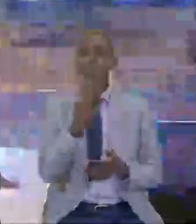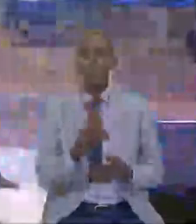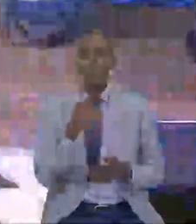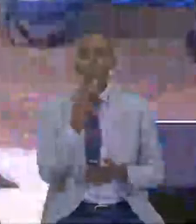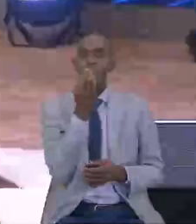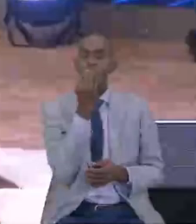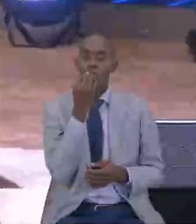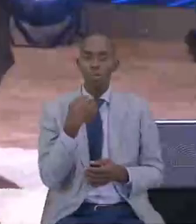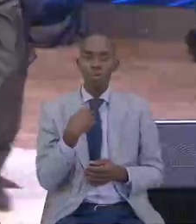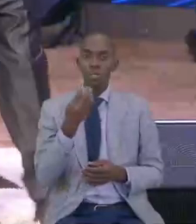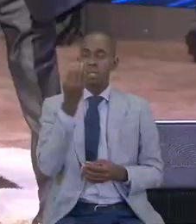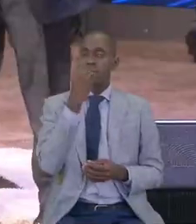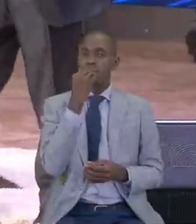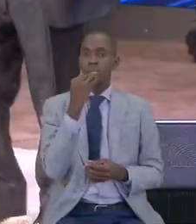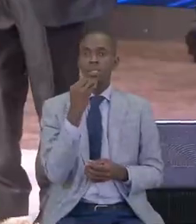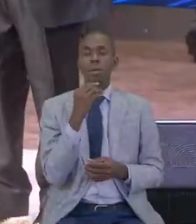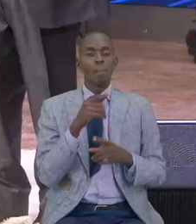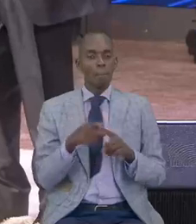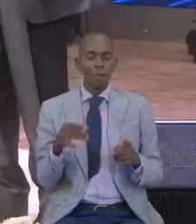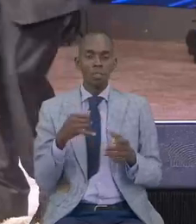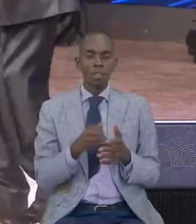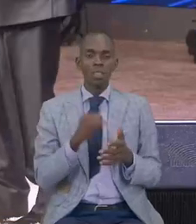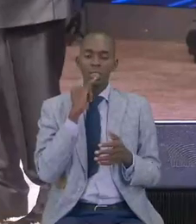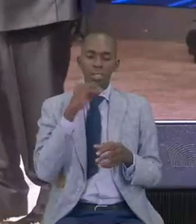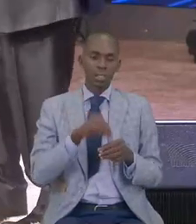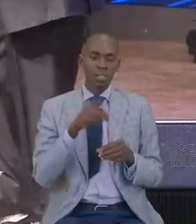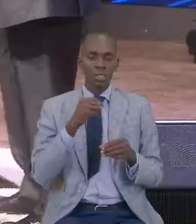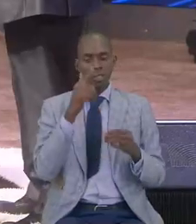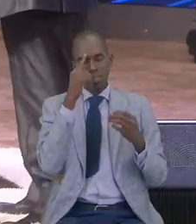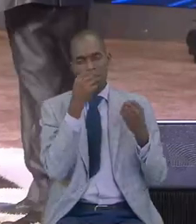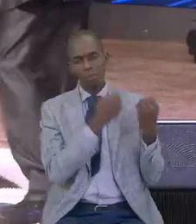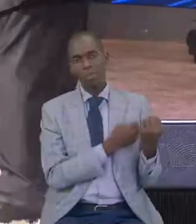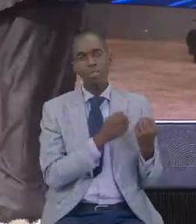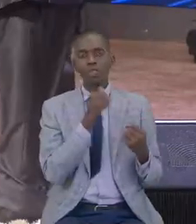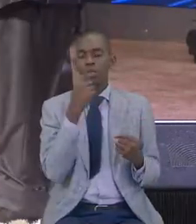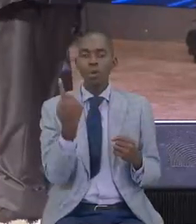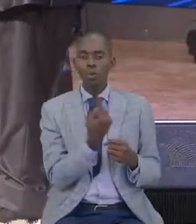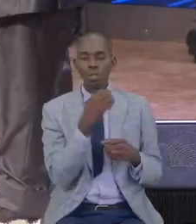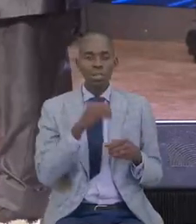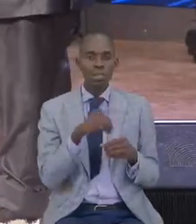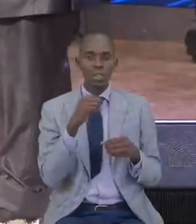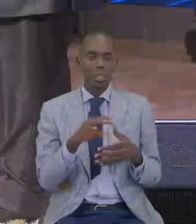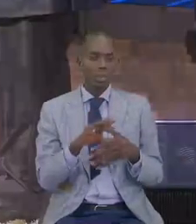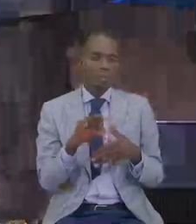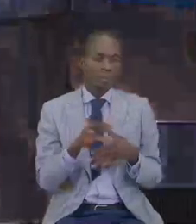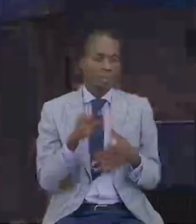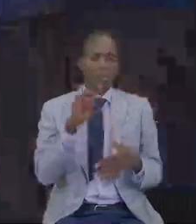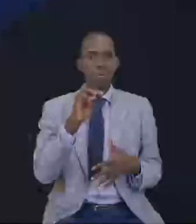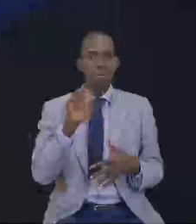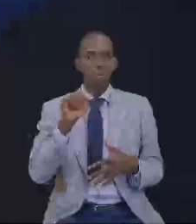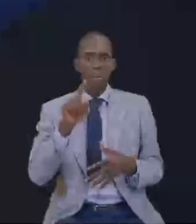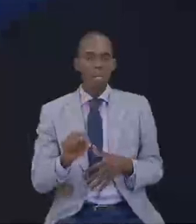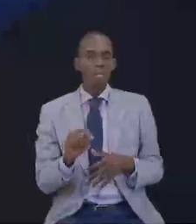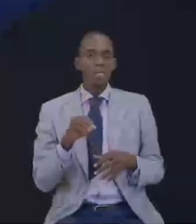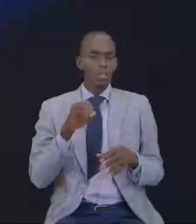nous mangeons, c'est la foi que nous avons. Ce n'est pas seulement les repas, c'est la parole que